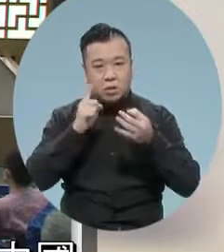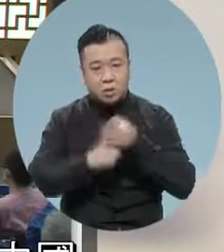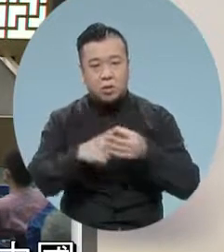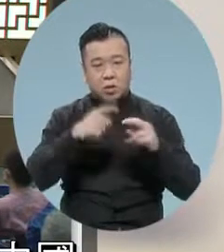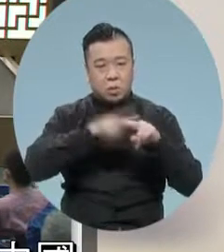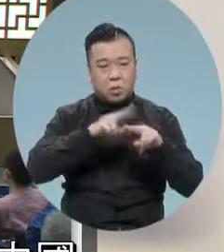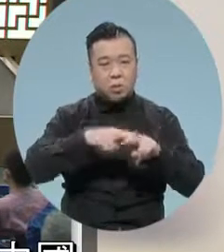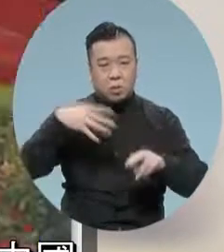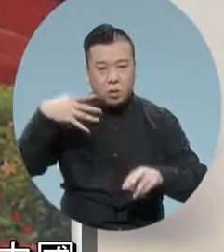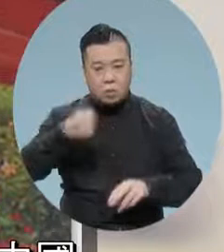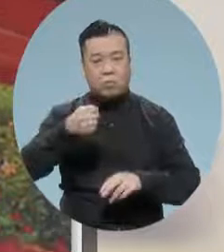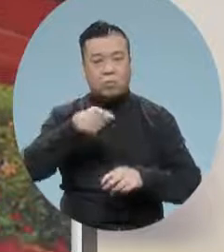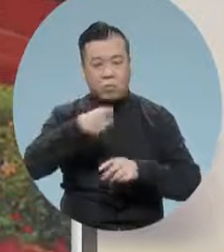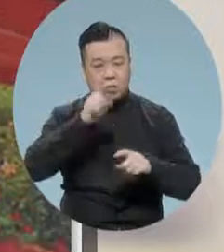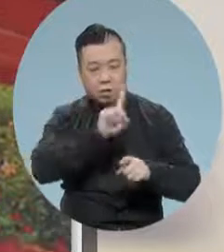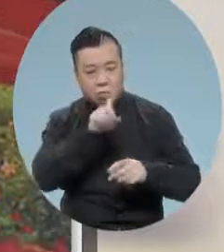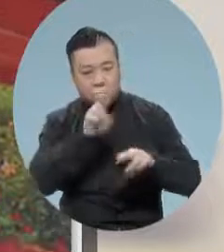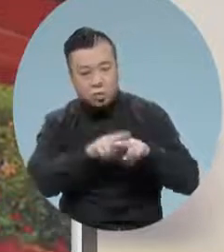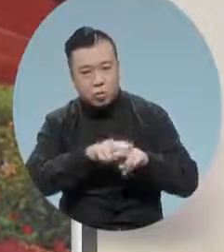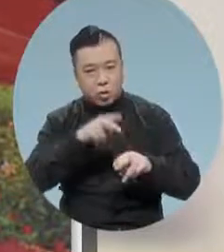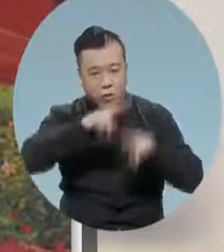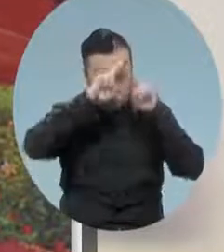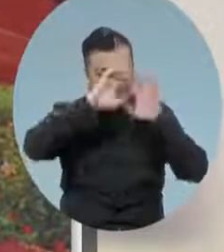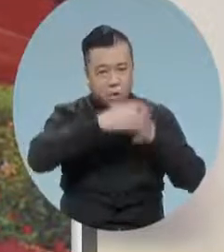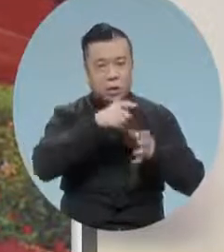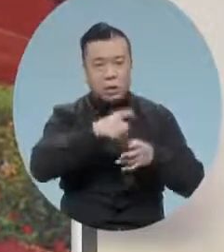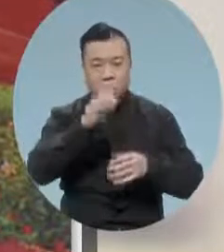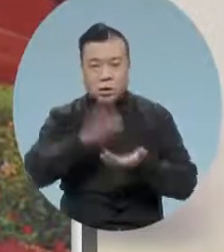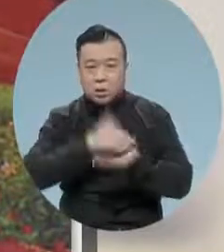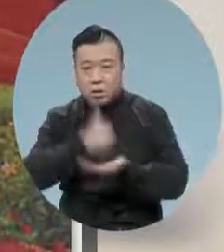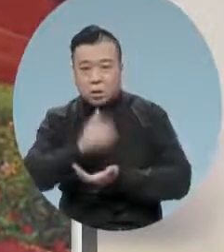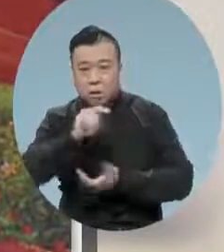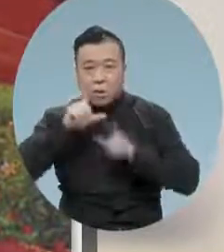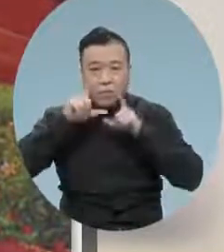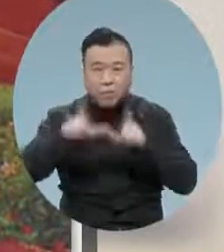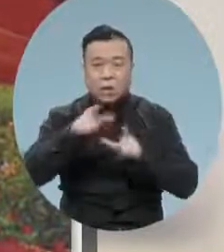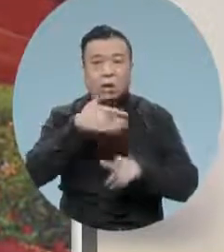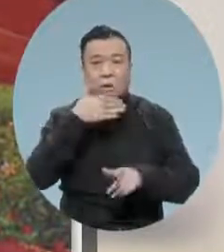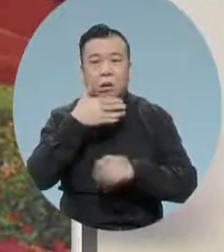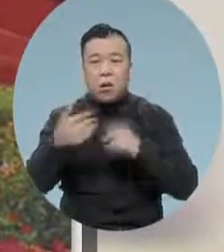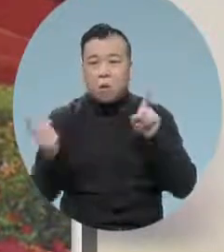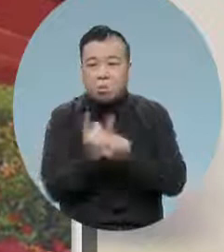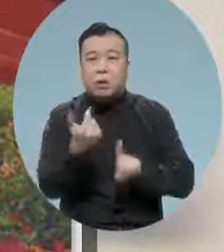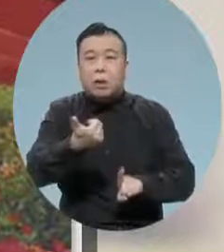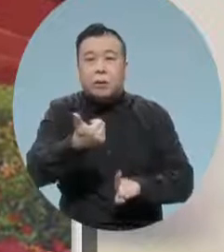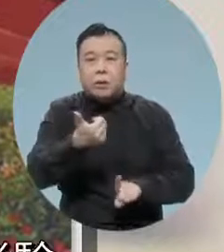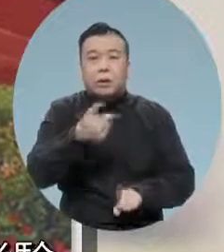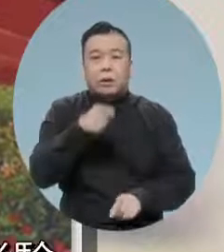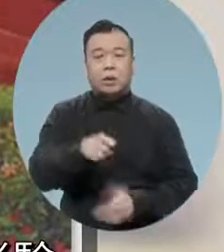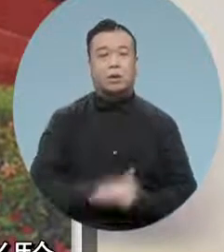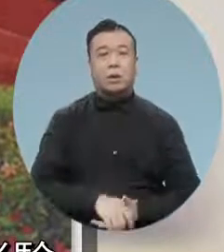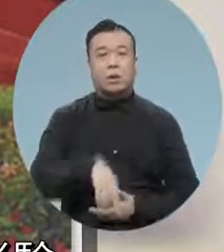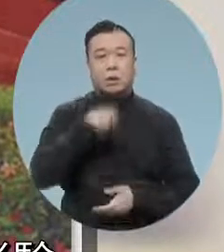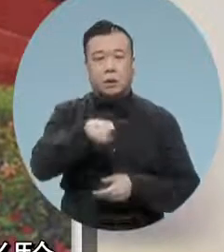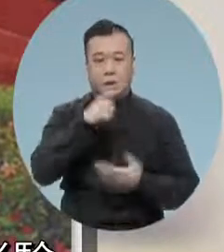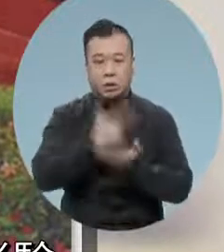國是一個怎樣的中國。中國共產黨在未來能不能夠回應到香港的年輕人這個問題，我覺得